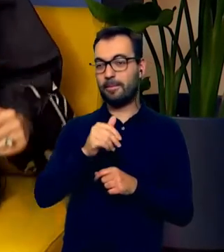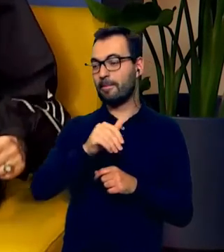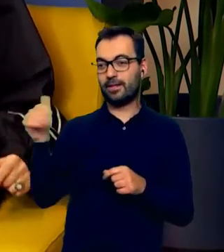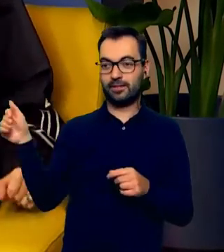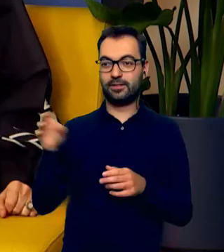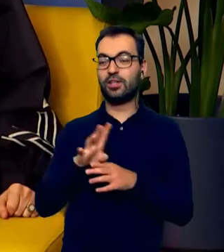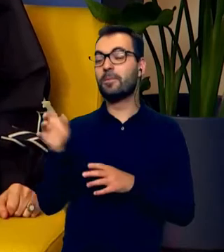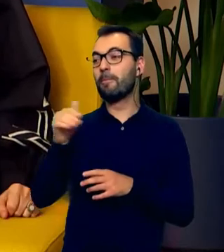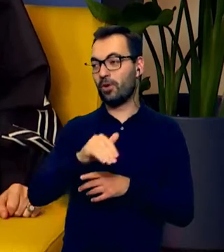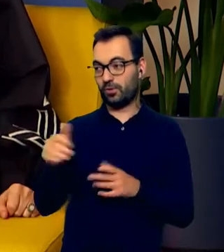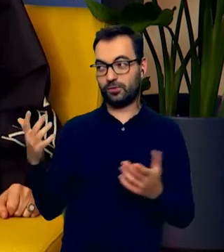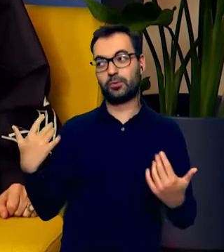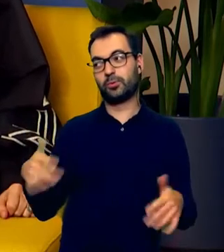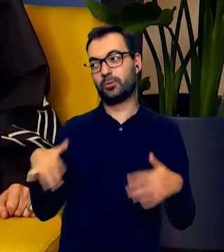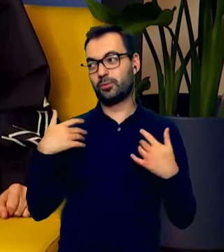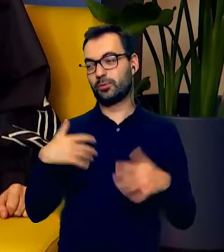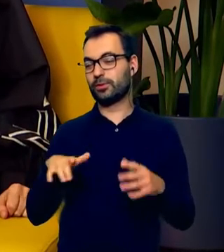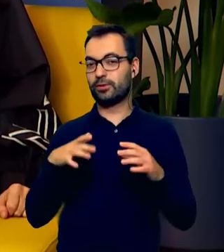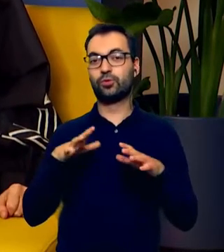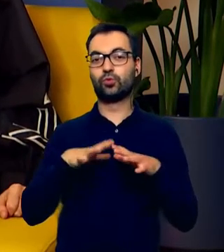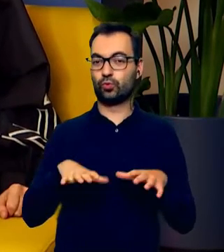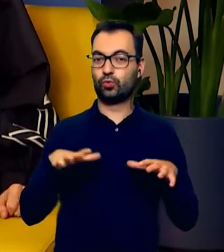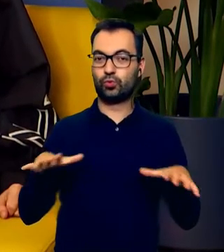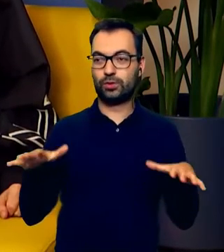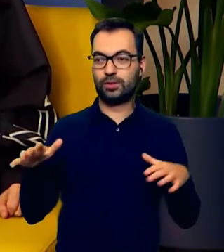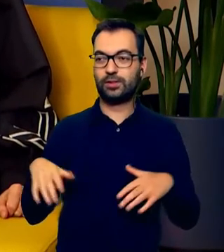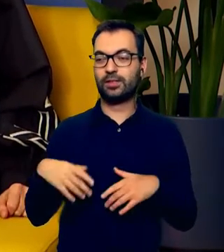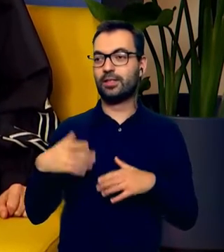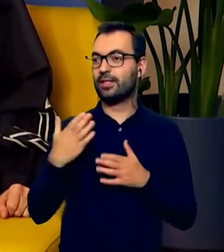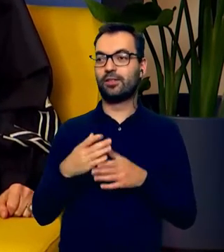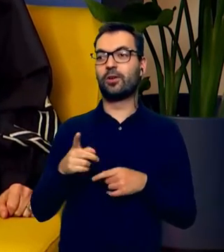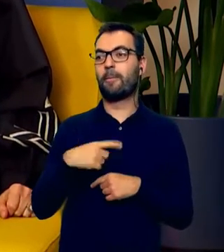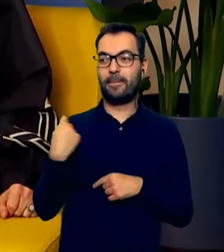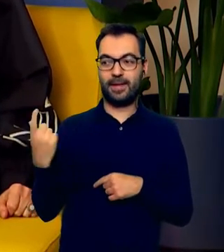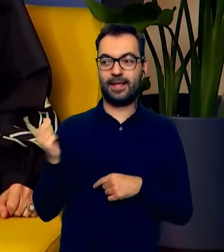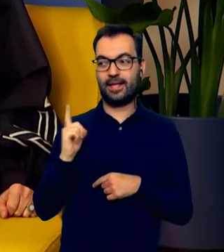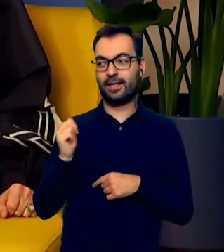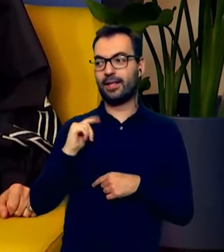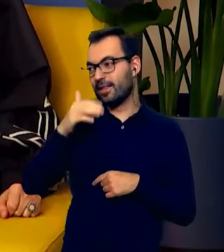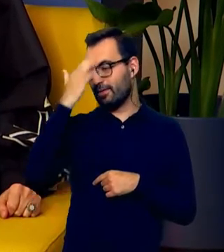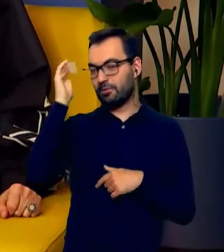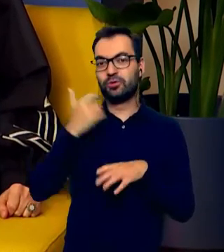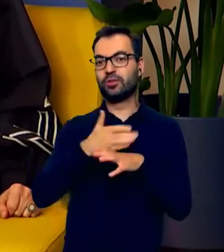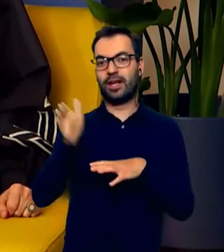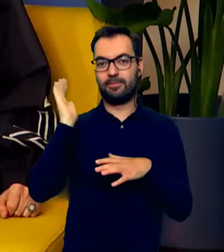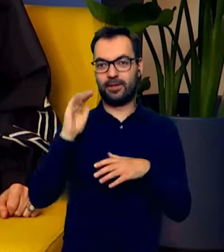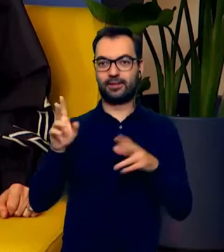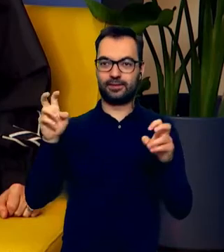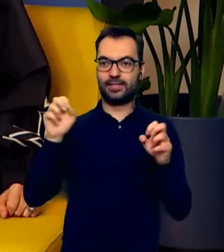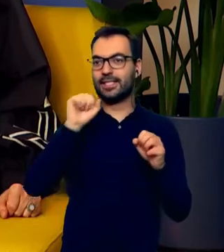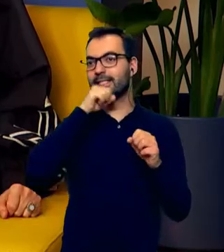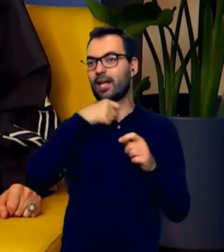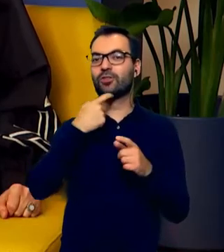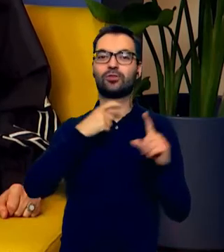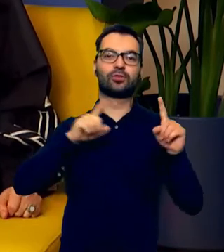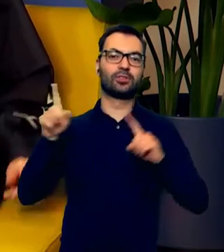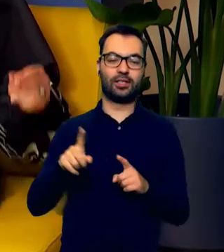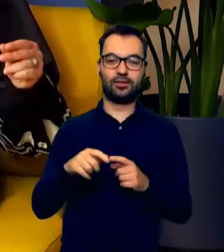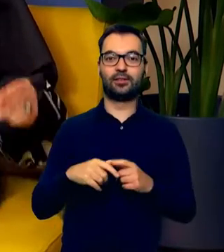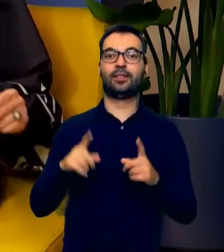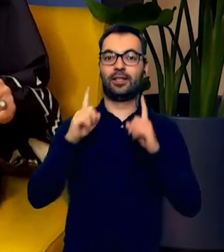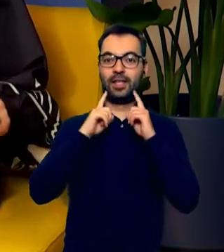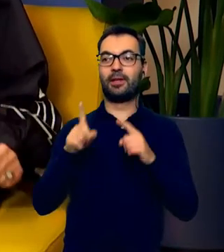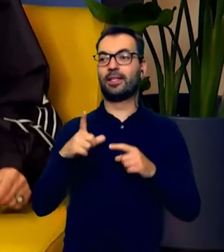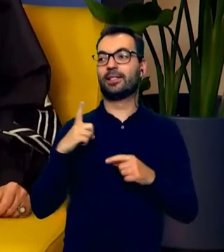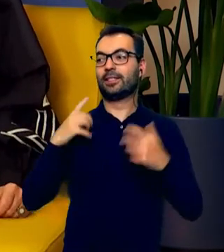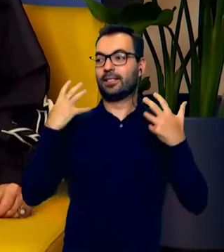a nawet 14 milionów. Naprawdę to jest potęga i naprawdę nie tylko my nie wiemy, co jest za tą zasłonką pod tytułem starość. I naprawdę